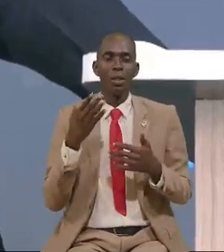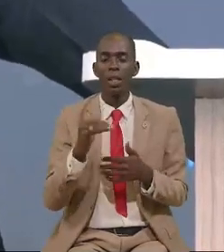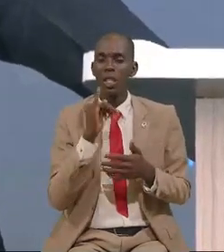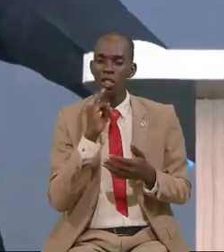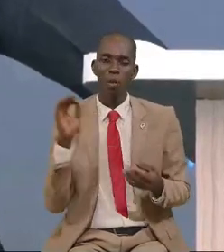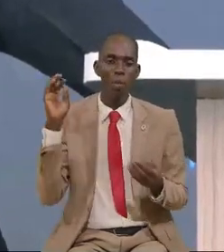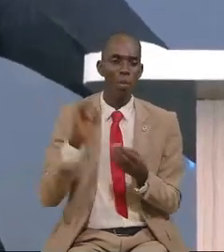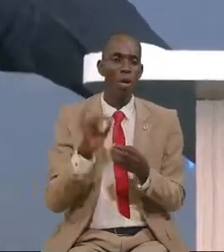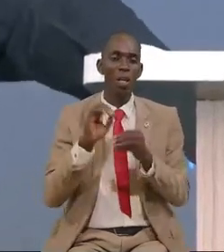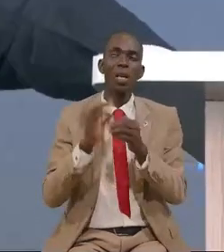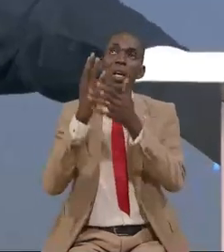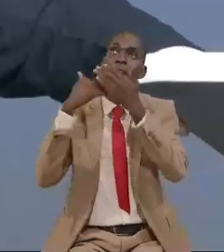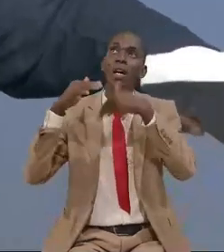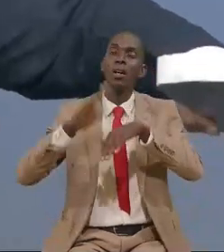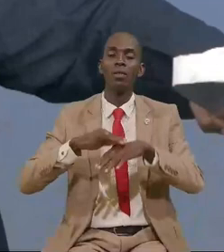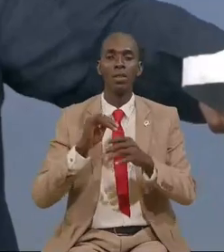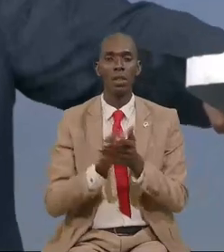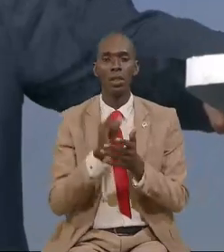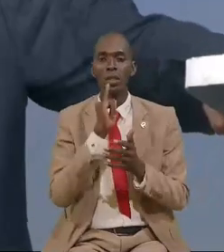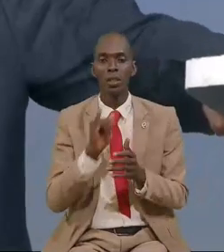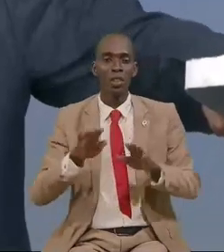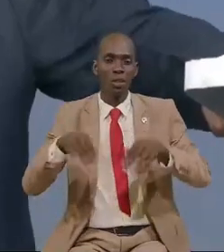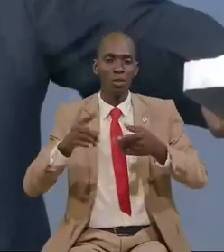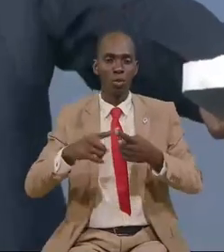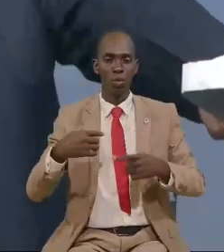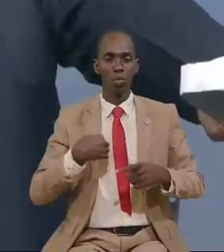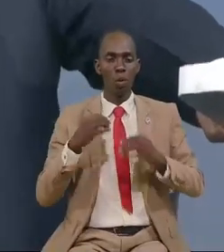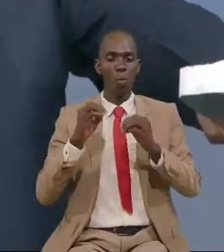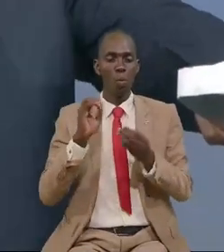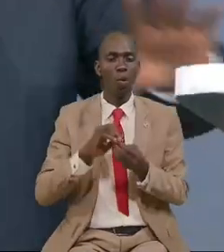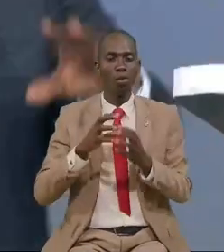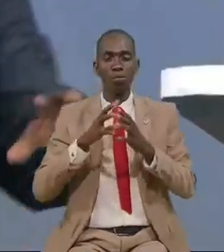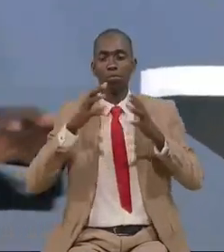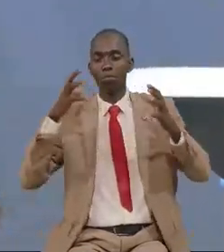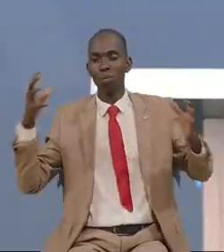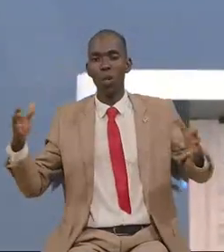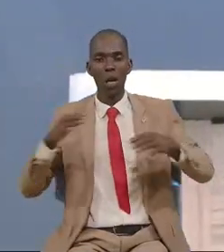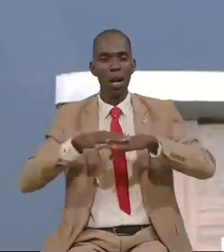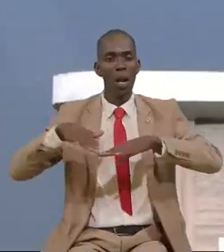à recevoir plus que et au-dessus de ce que j'ai.